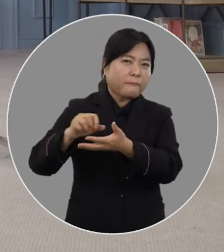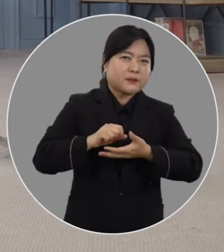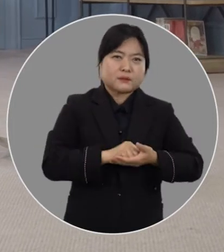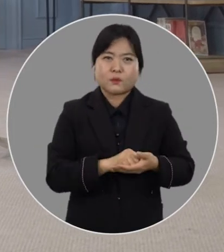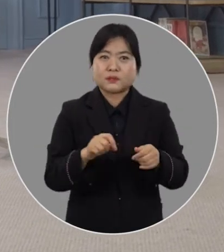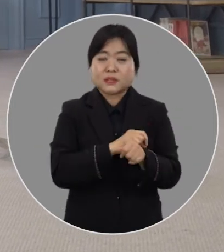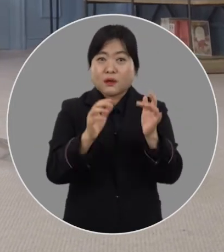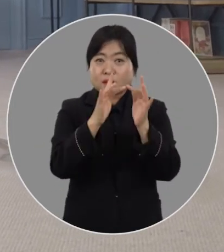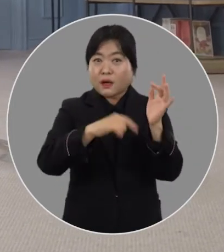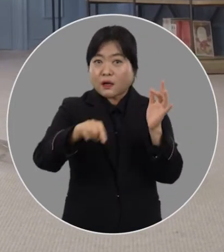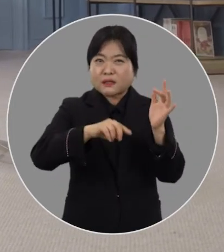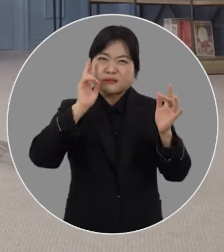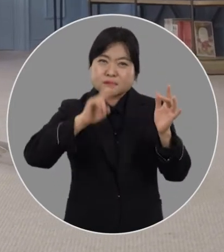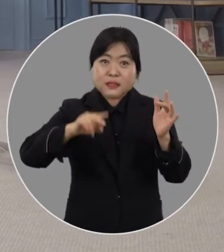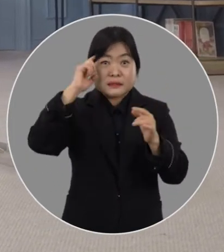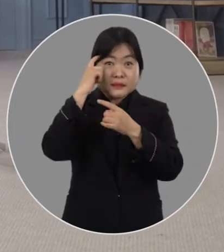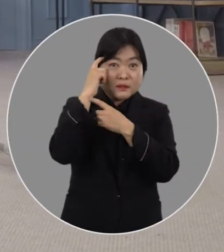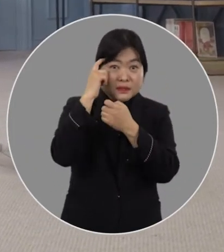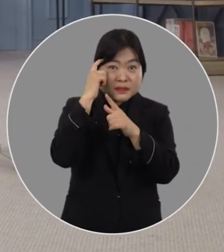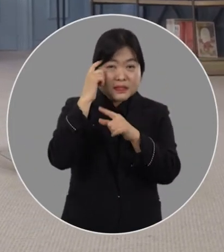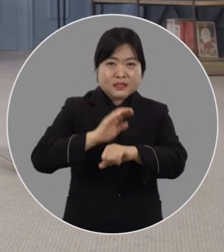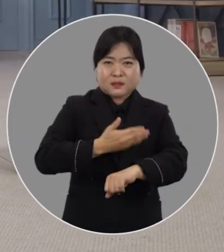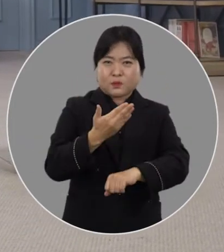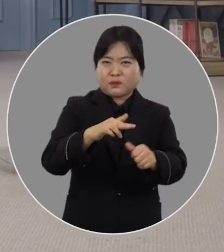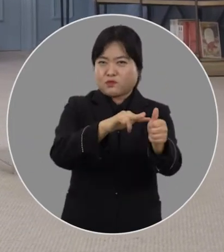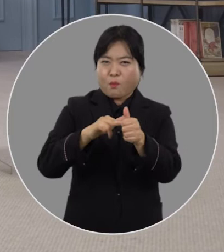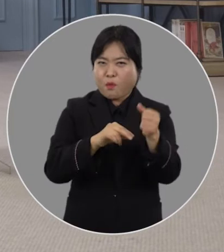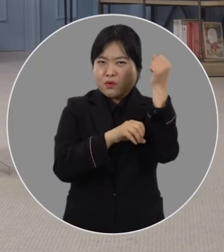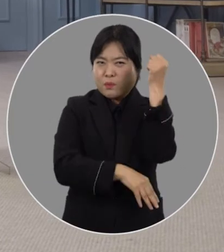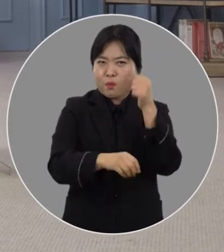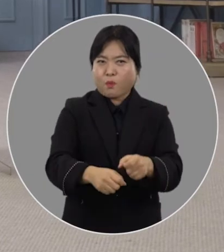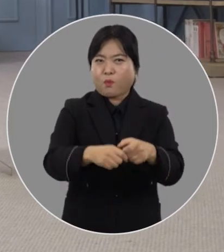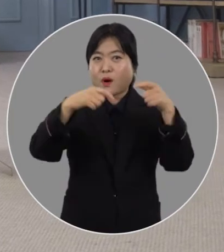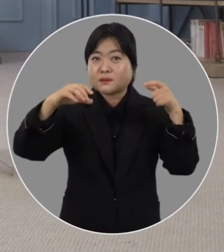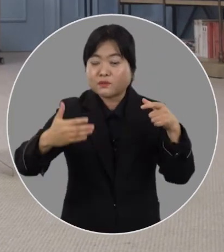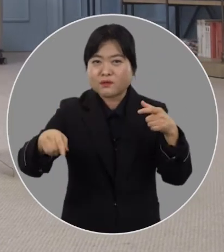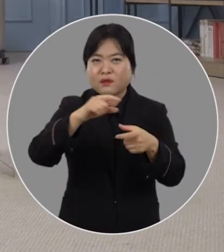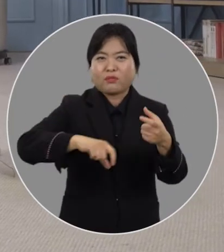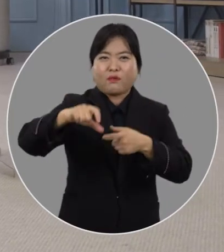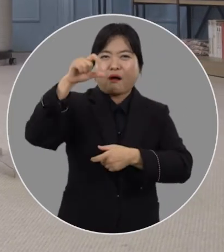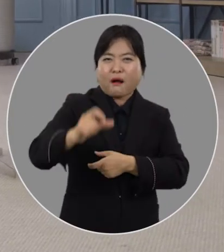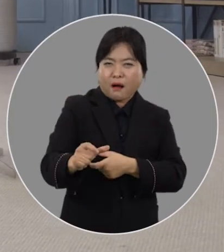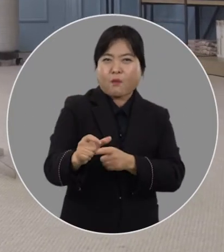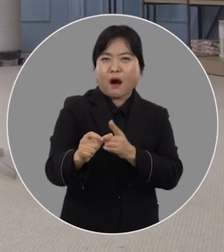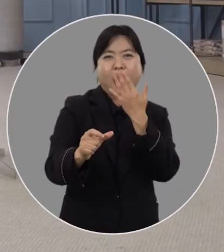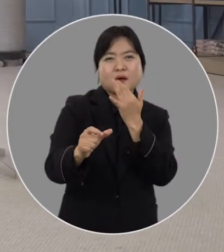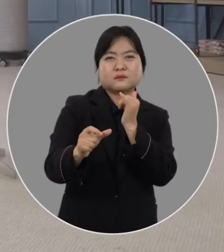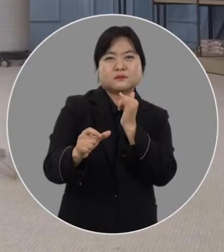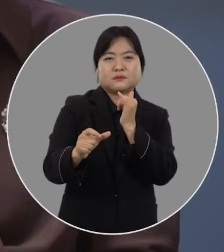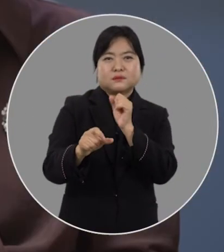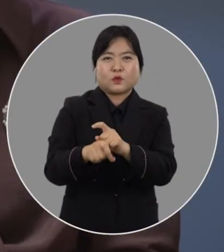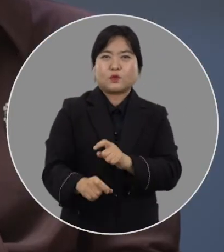특히 온라인상에서 극단적인 의견들이 잘못된 정보를 바탕으로 확산되고 강화될 가능성이 높다고